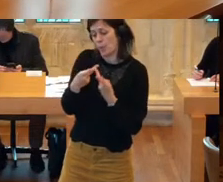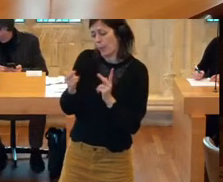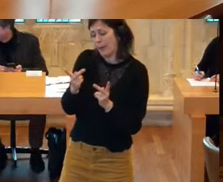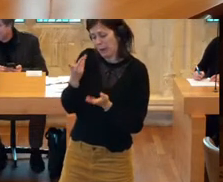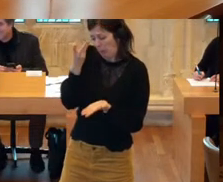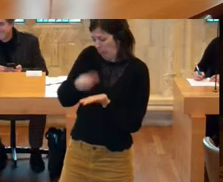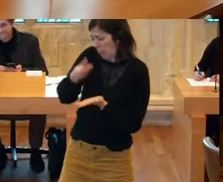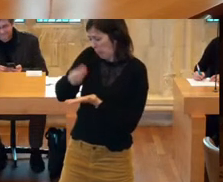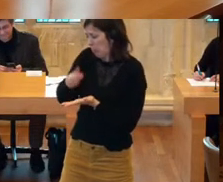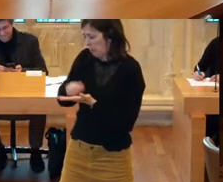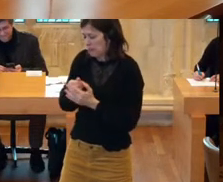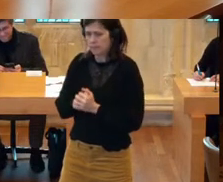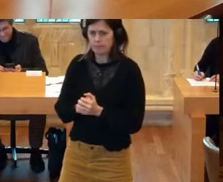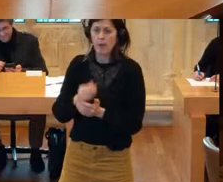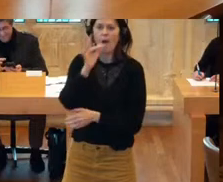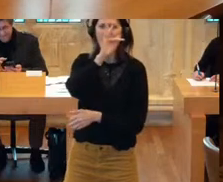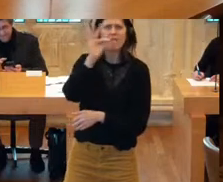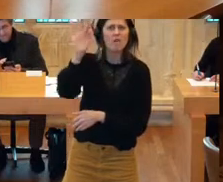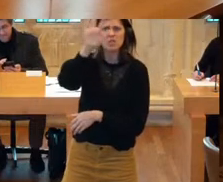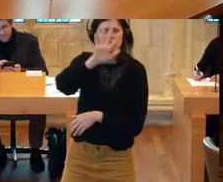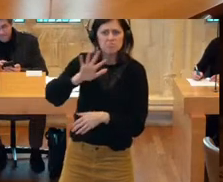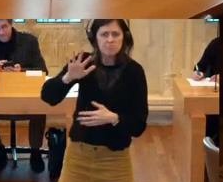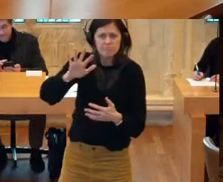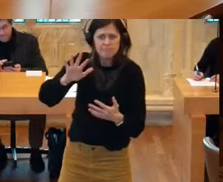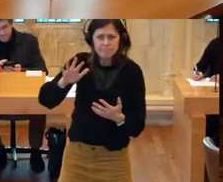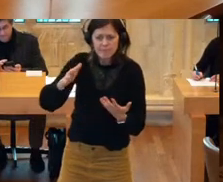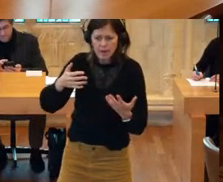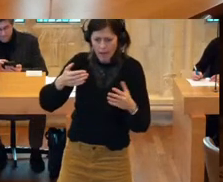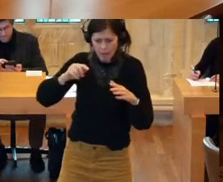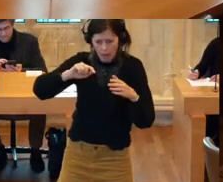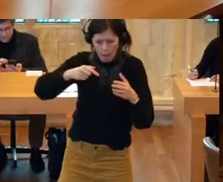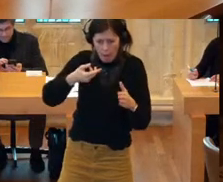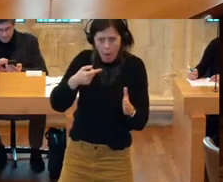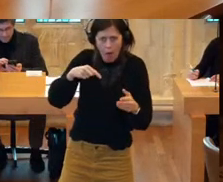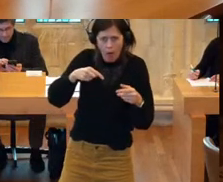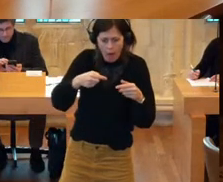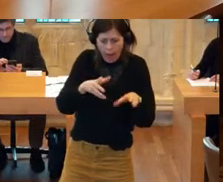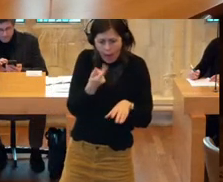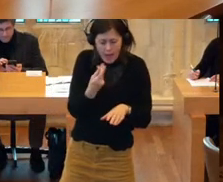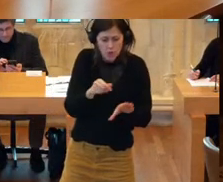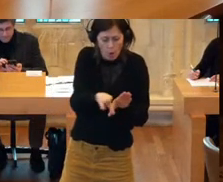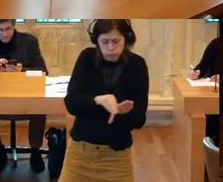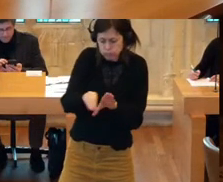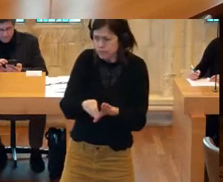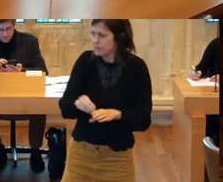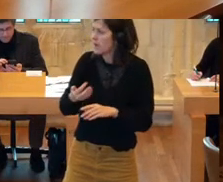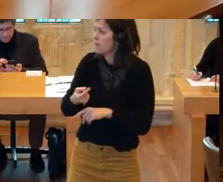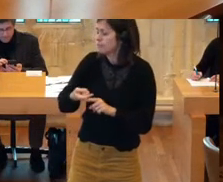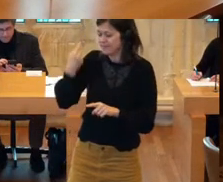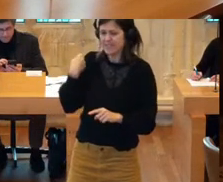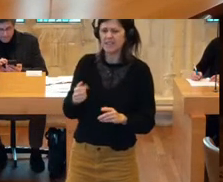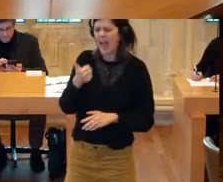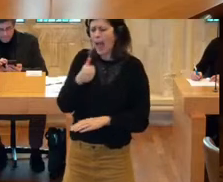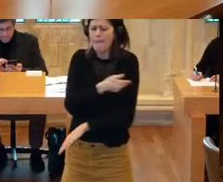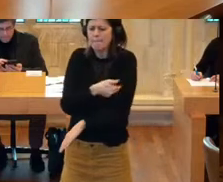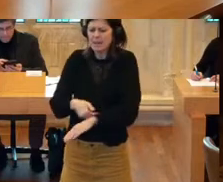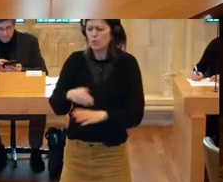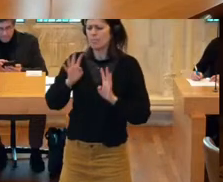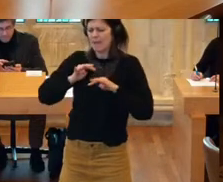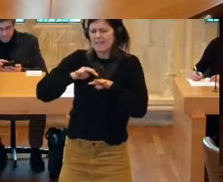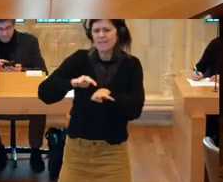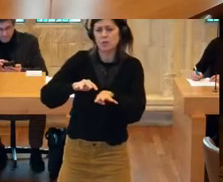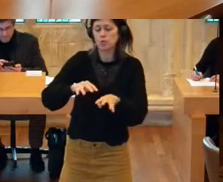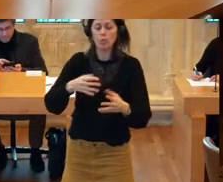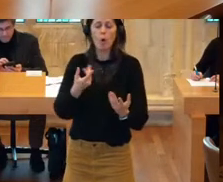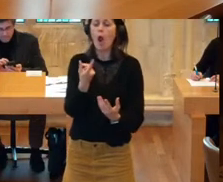existe en France un puits sans fond. Ce 23 mars à Caen, nous étions près d'un millier à manifester pour cesser de financer ce